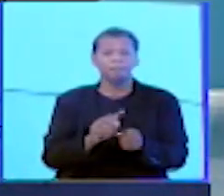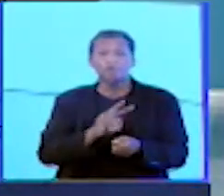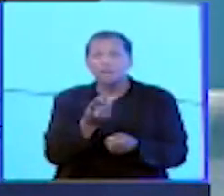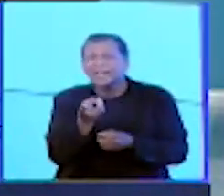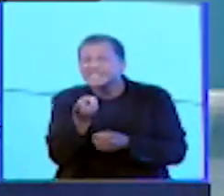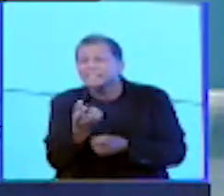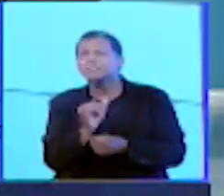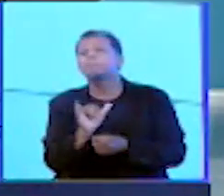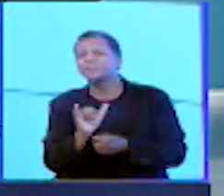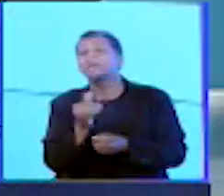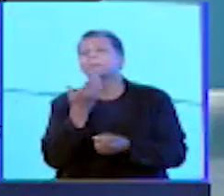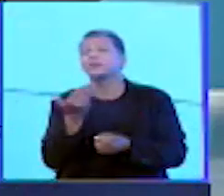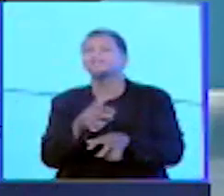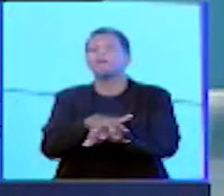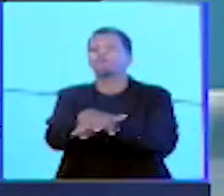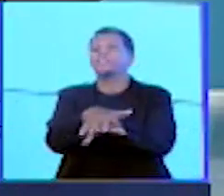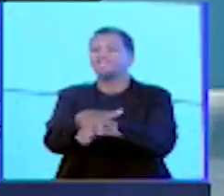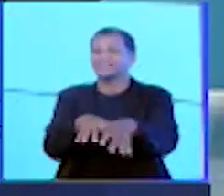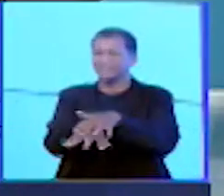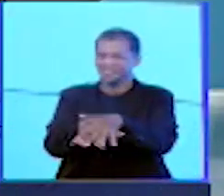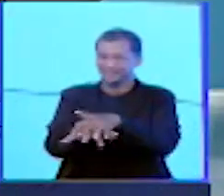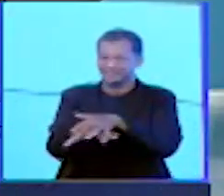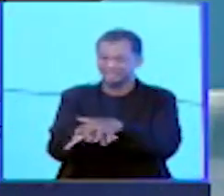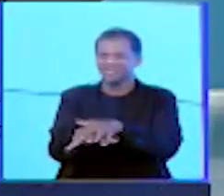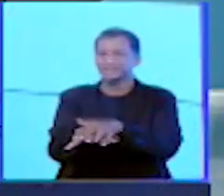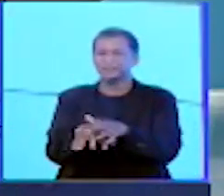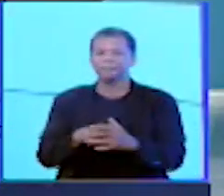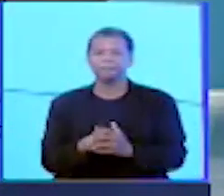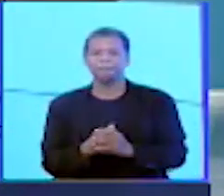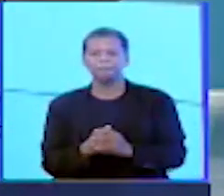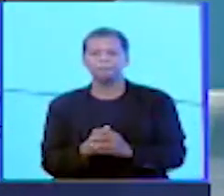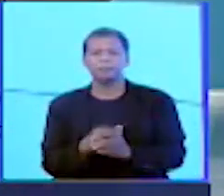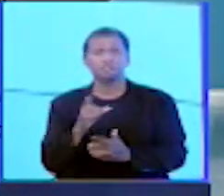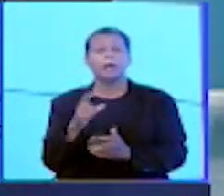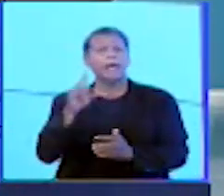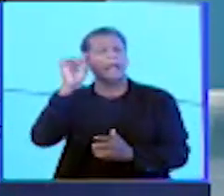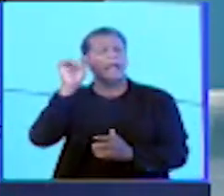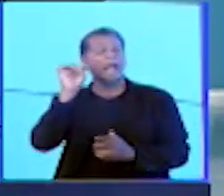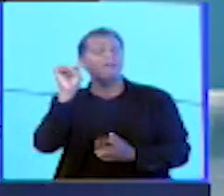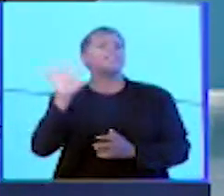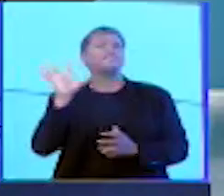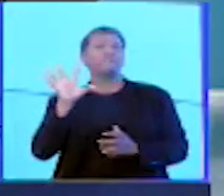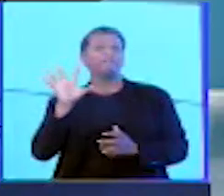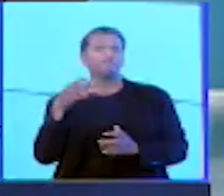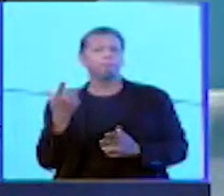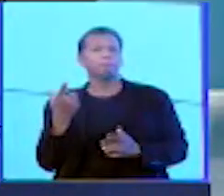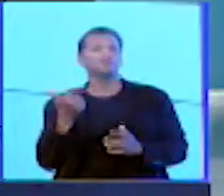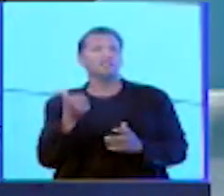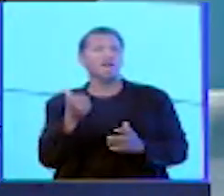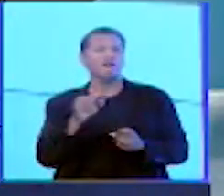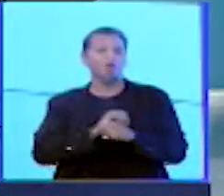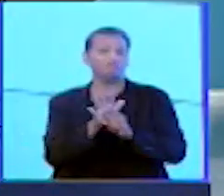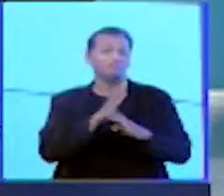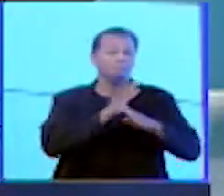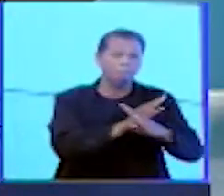kecil seperti membiasakan diri untuk mencuci tangan dengan sabun, kemudian menjadi cara efektif untuk menghentikan penyebaran